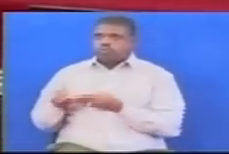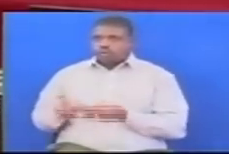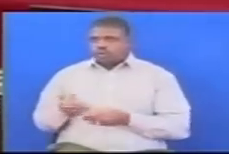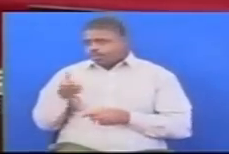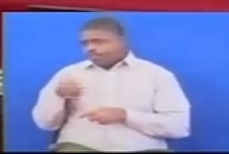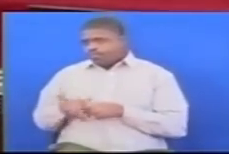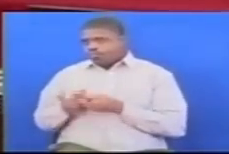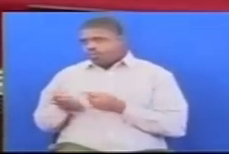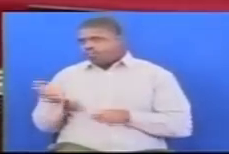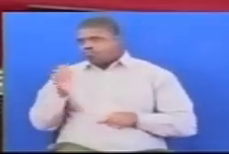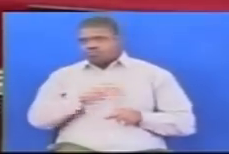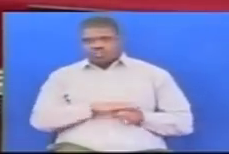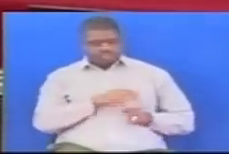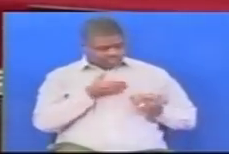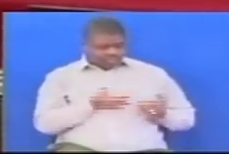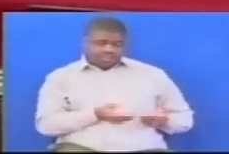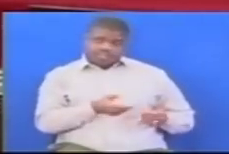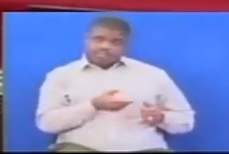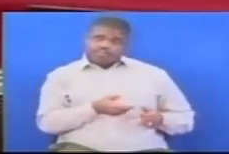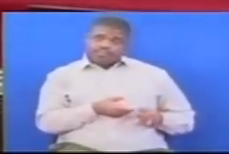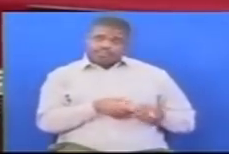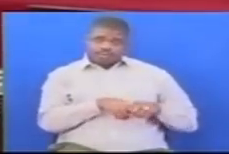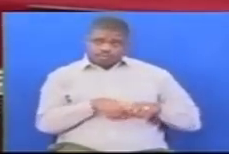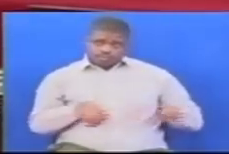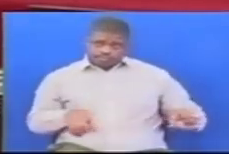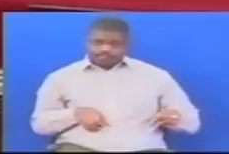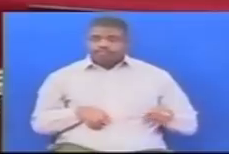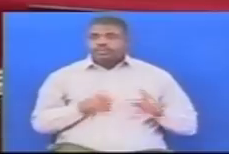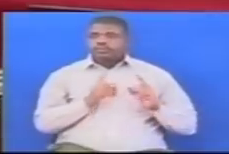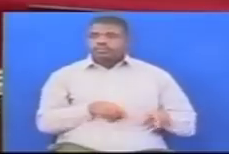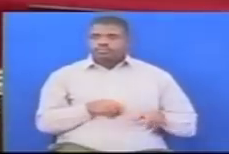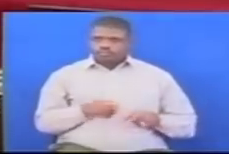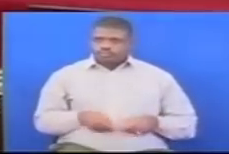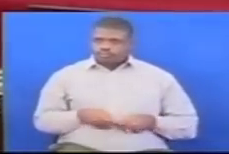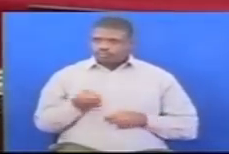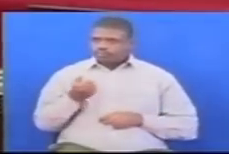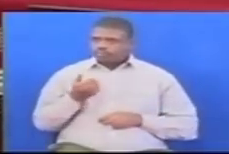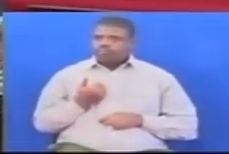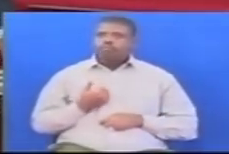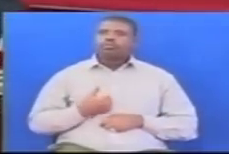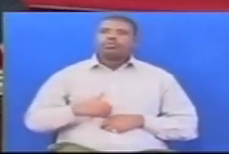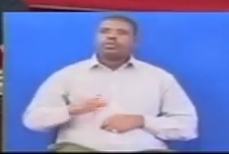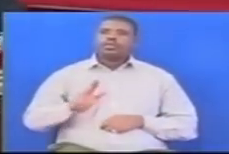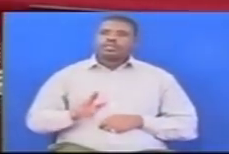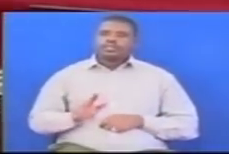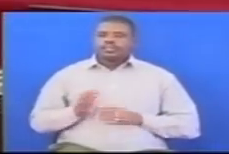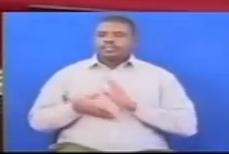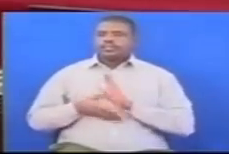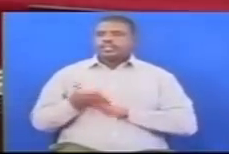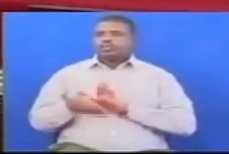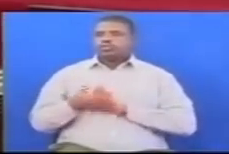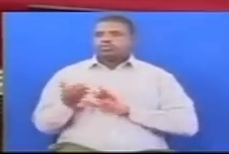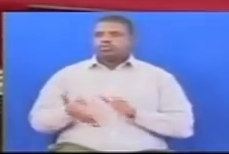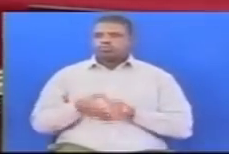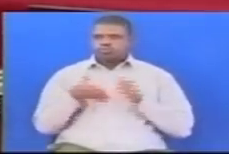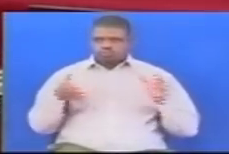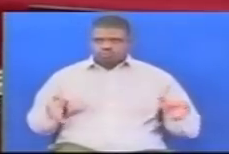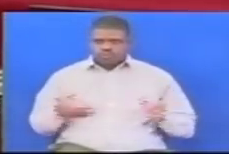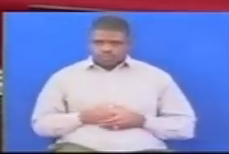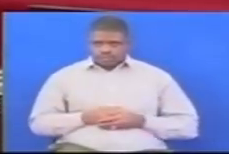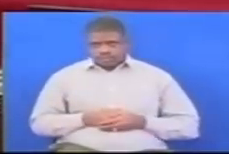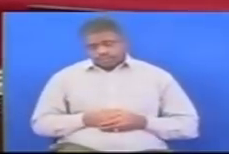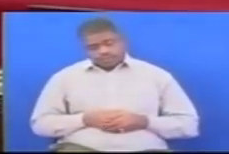wakandarasi, na sasa hivi mabomba ya chuma yanalazwa kupelekwa kwenye chanzo kikubwa. Kwa hiyo